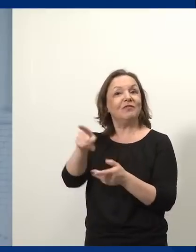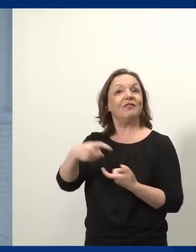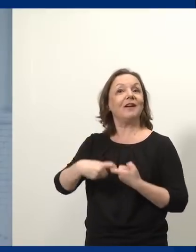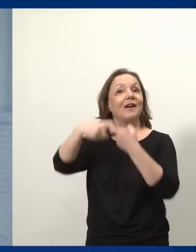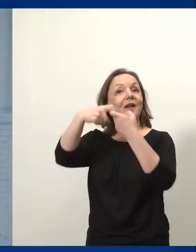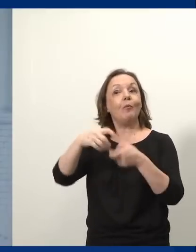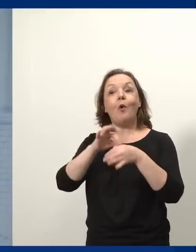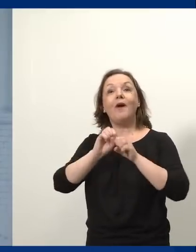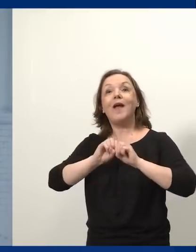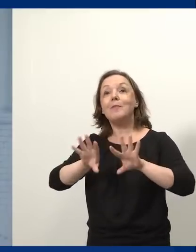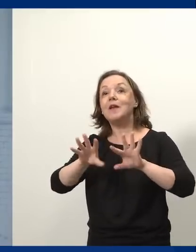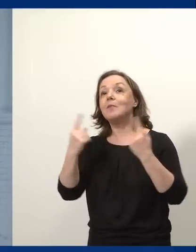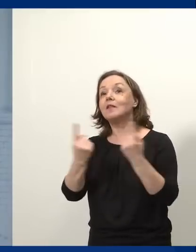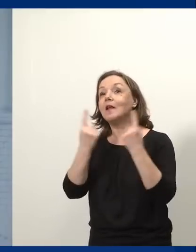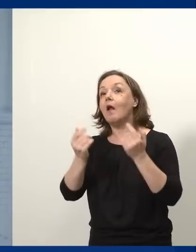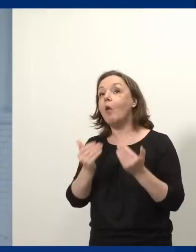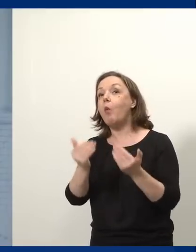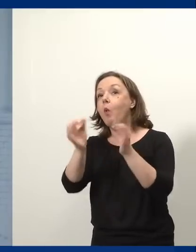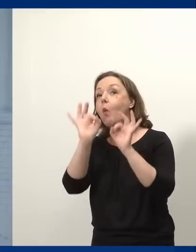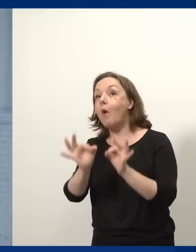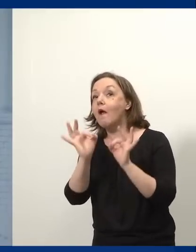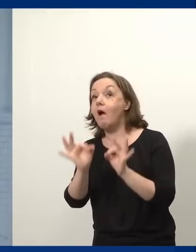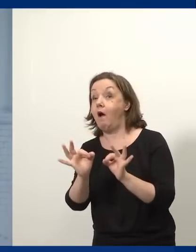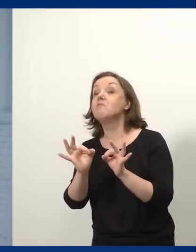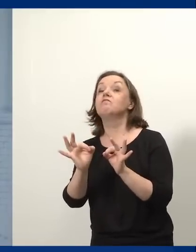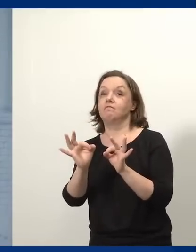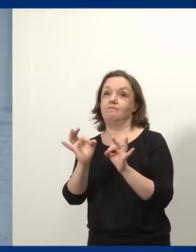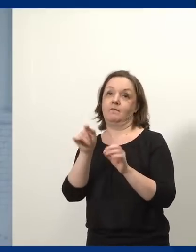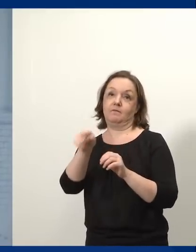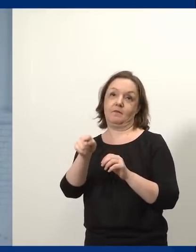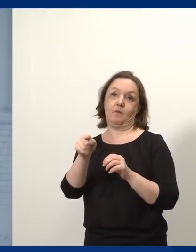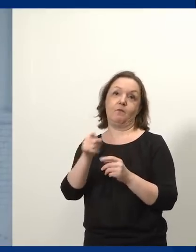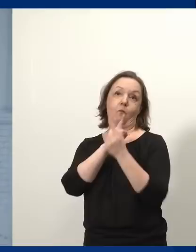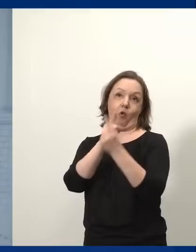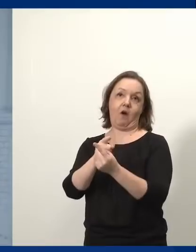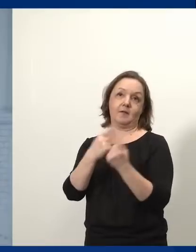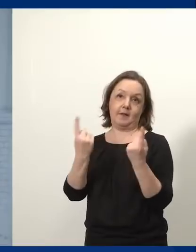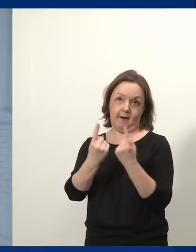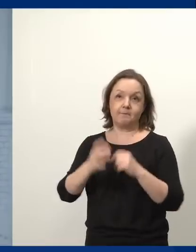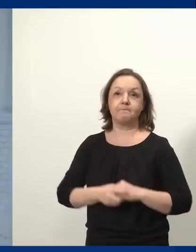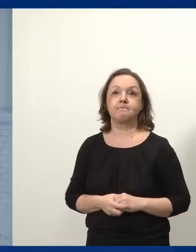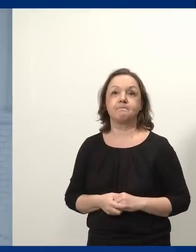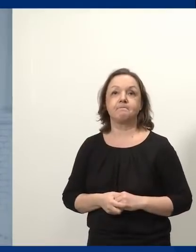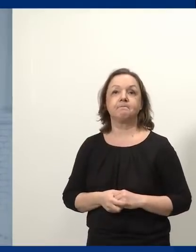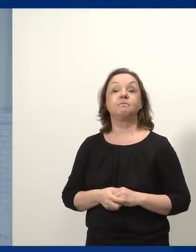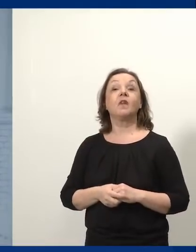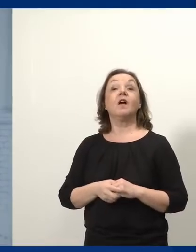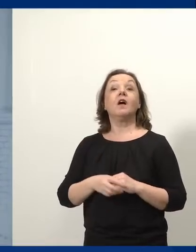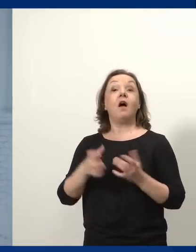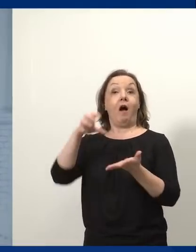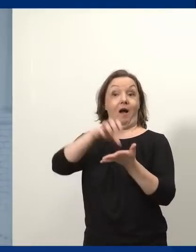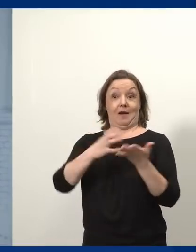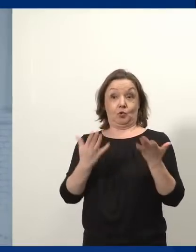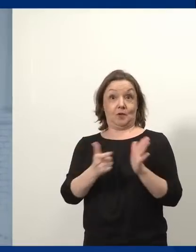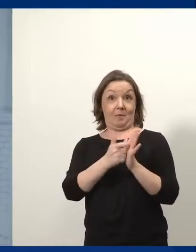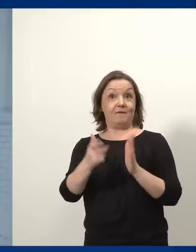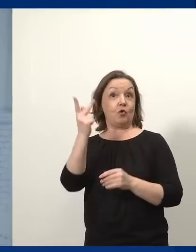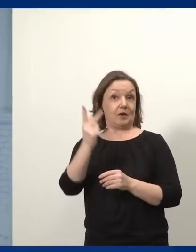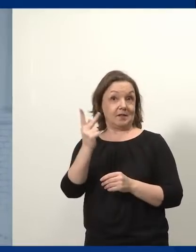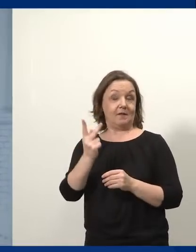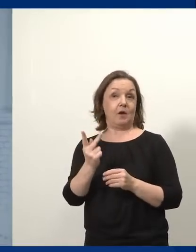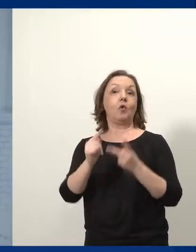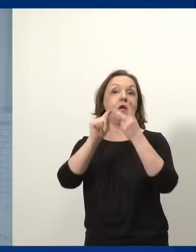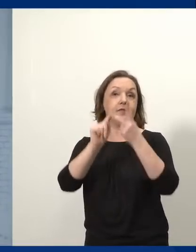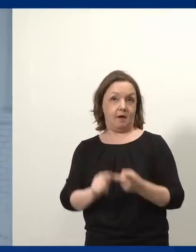riippuu epidemian kehityksestä lähiaikoina. Hallitus käsittelee tilannetta seuraavan kerran tämän viikon